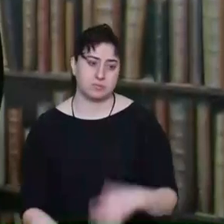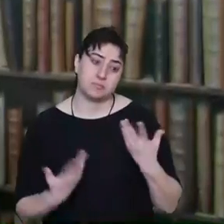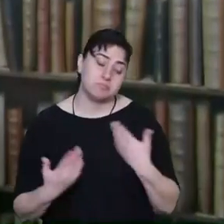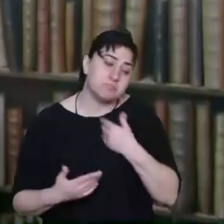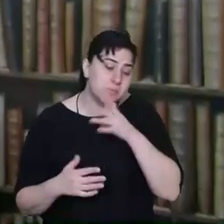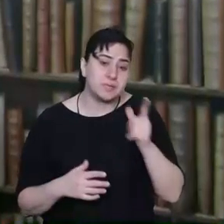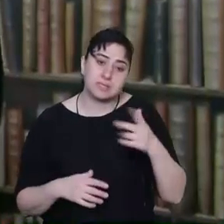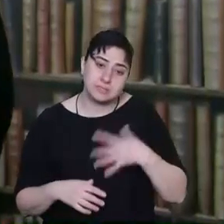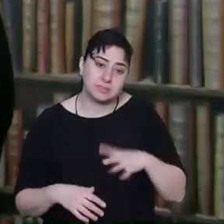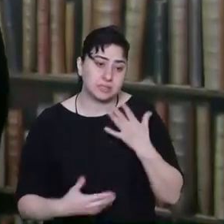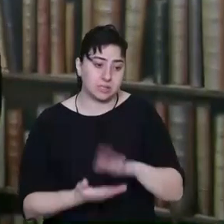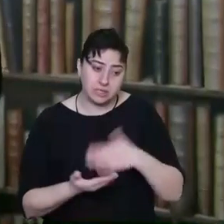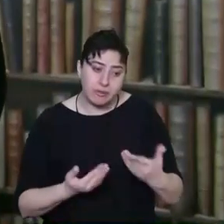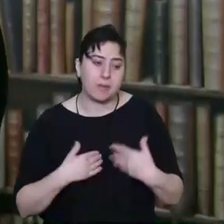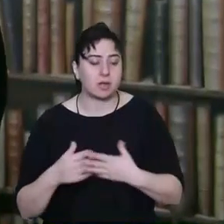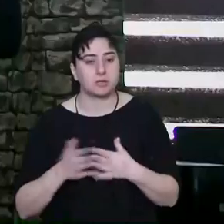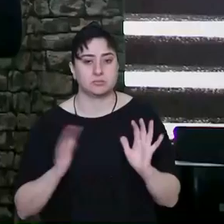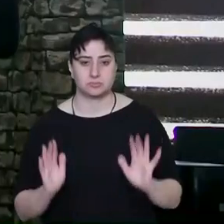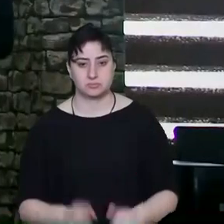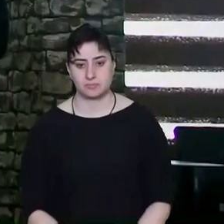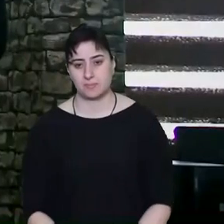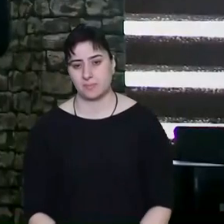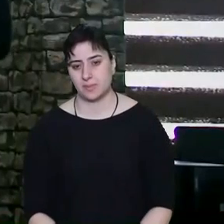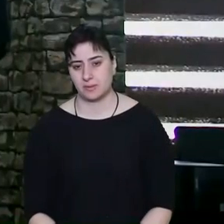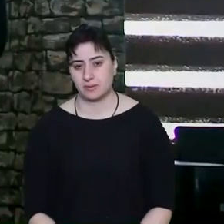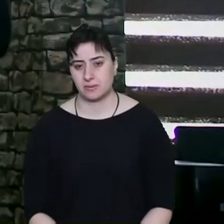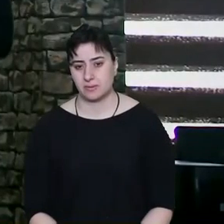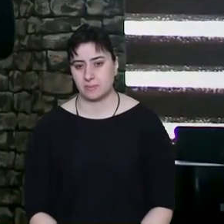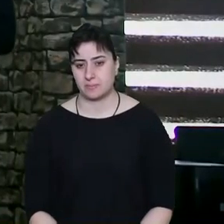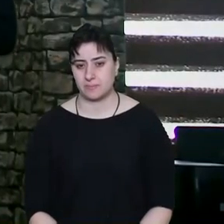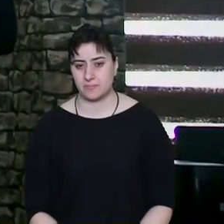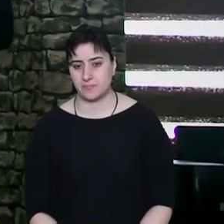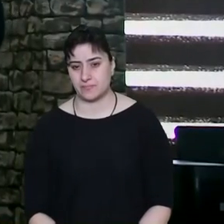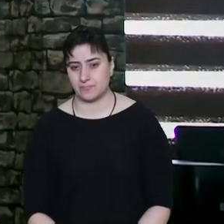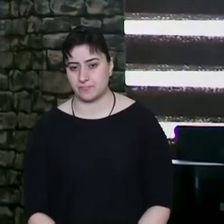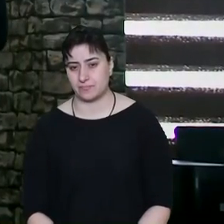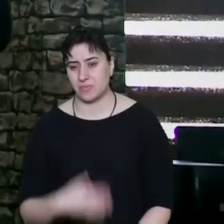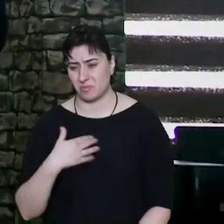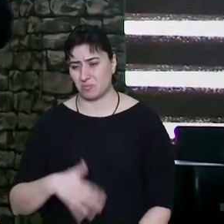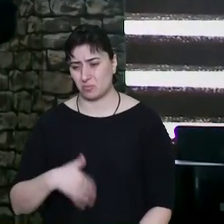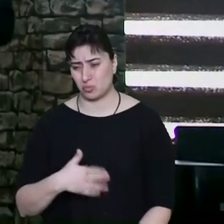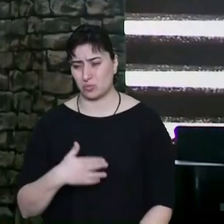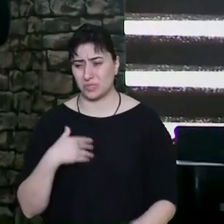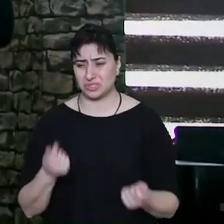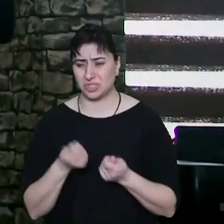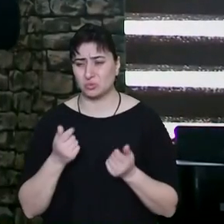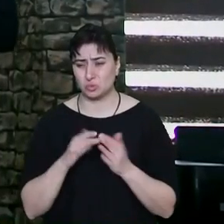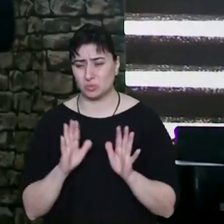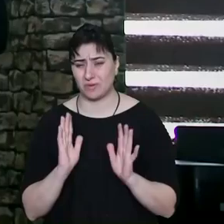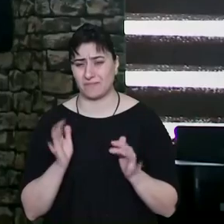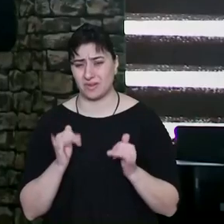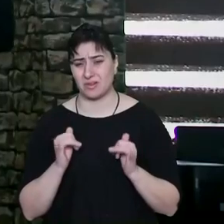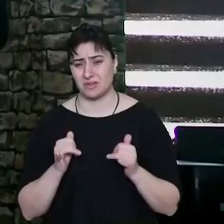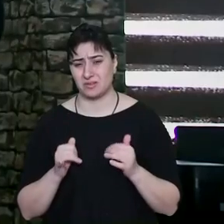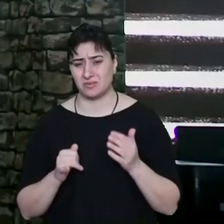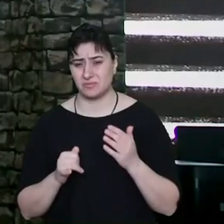şey diyemem yani. İstifa edersen ben karışmam Cavidan. Ay evet. Midem bulunuyor benim. Böyle çalışmak falan. Ay çok